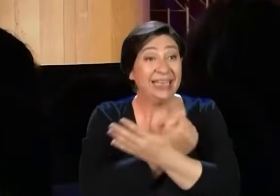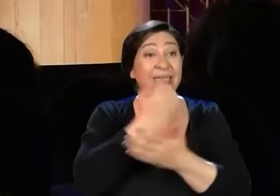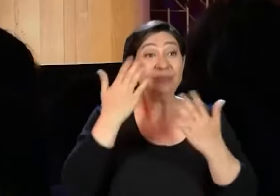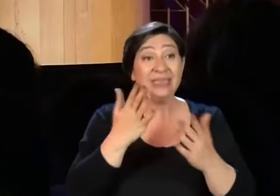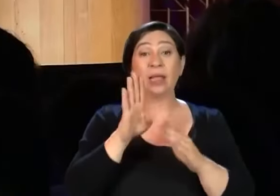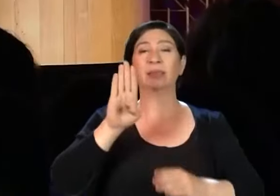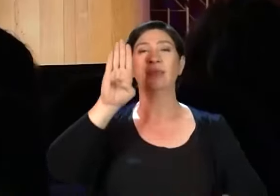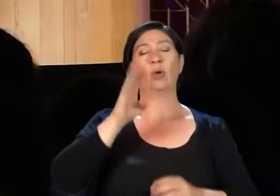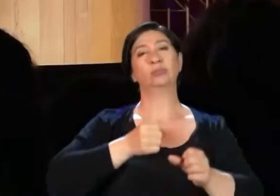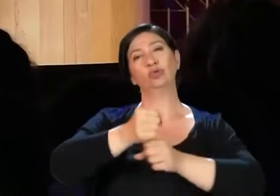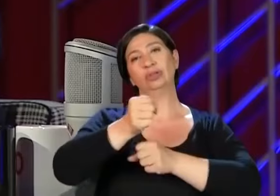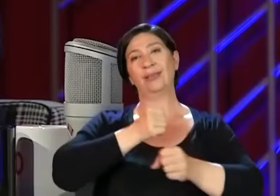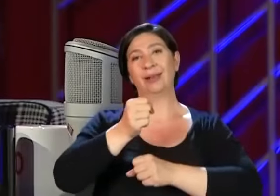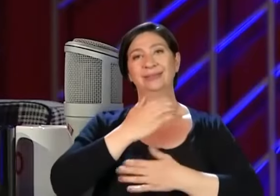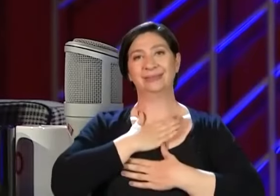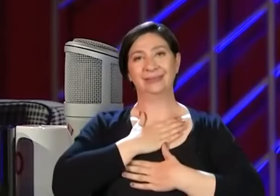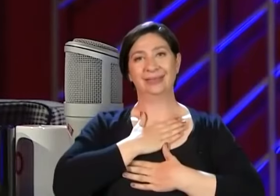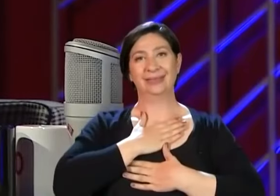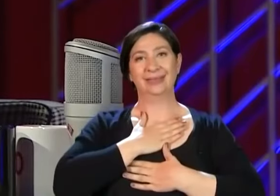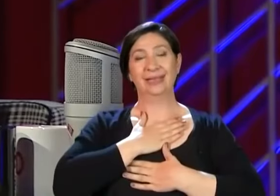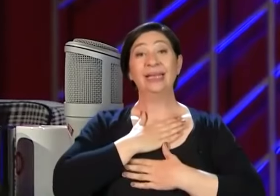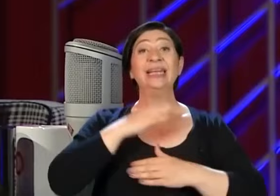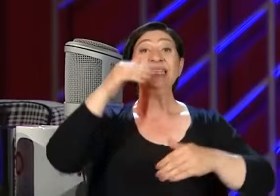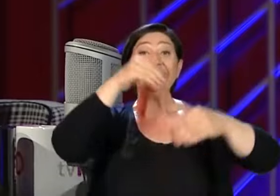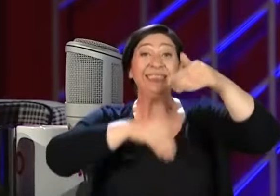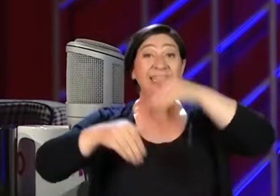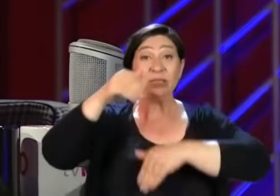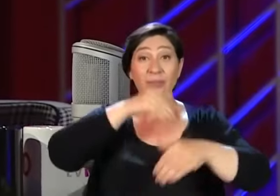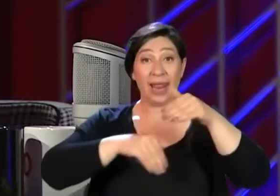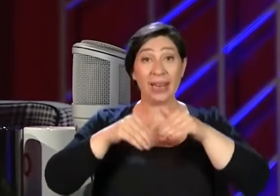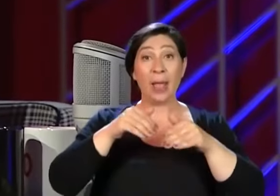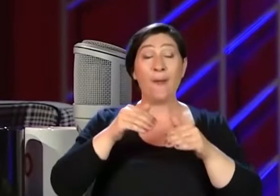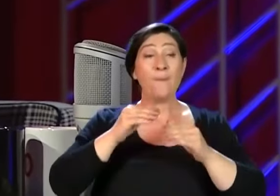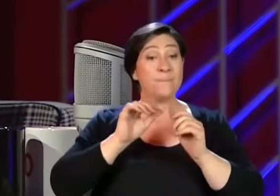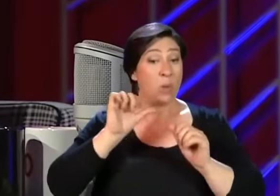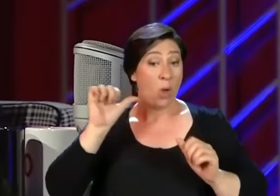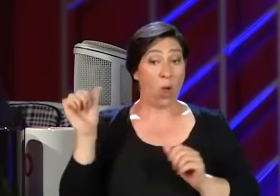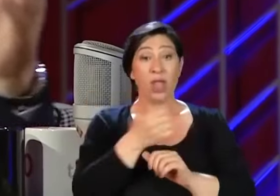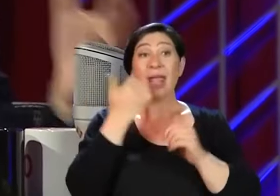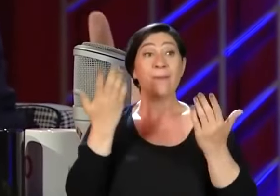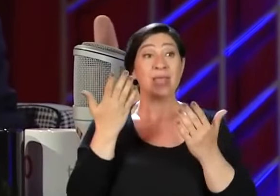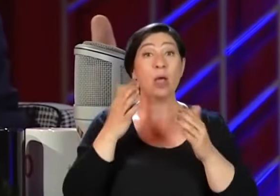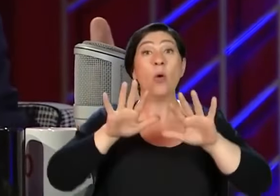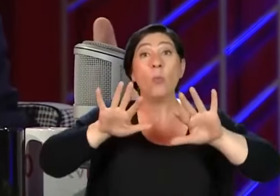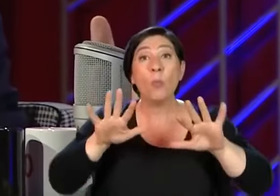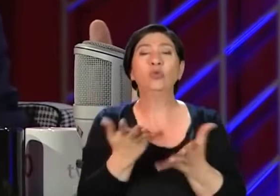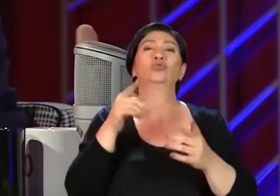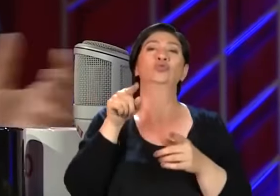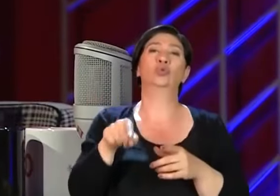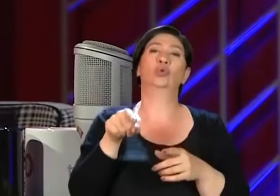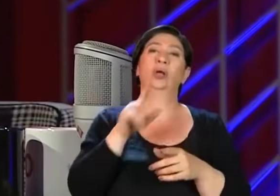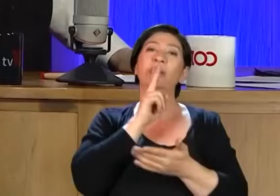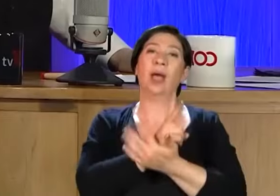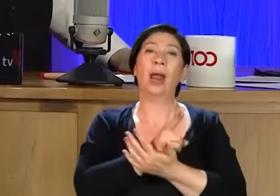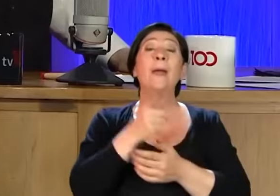bir demokrasi mücadelesi. Yani seçimlerin meşruluğunu bozdu bu verilen